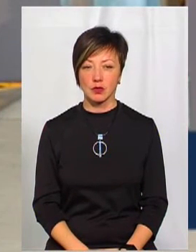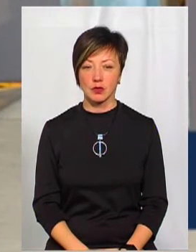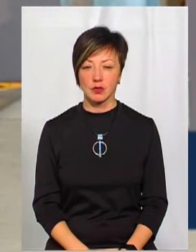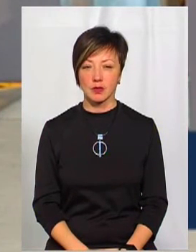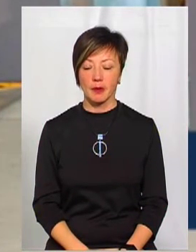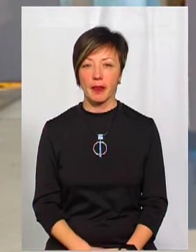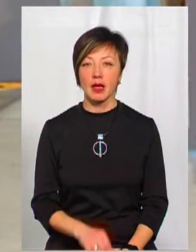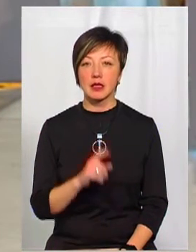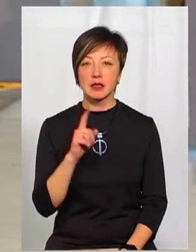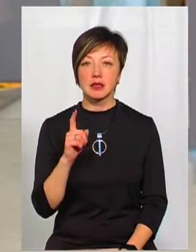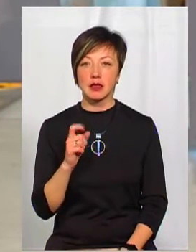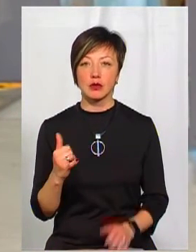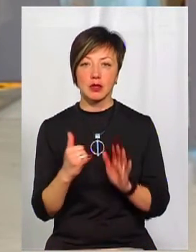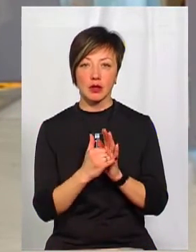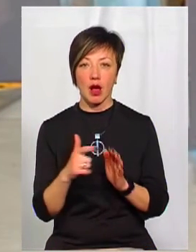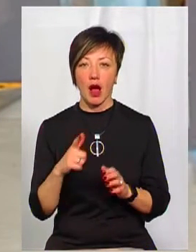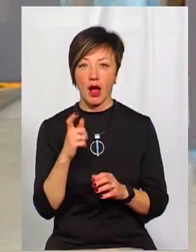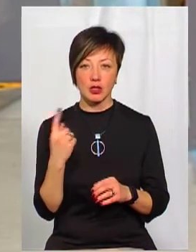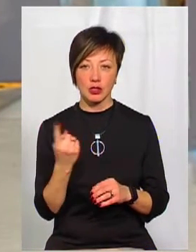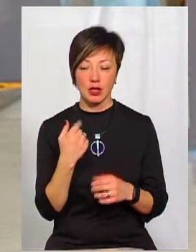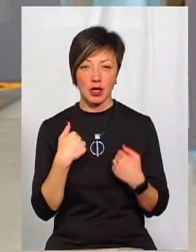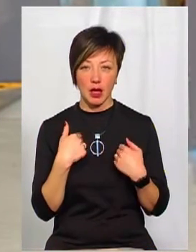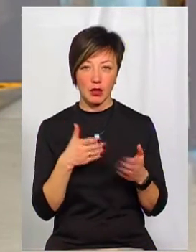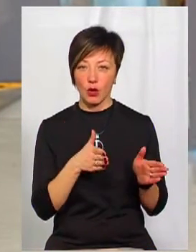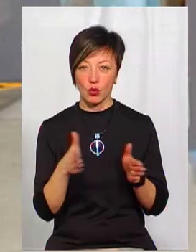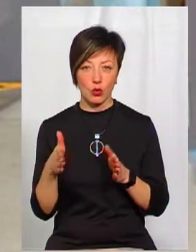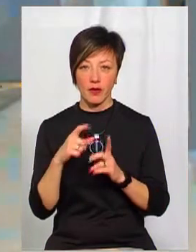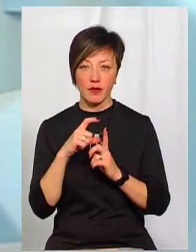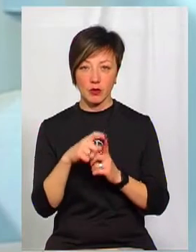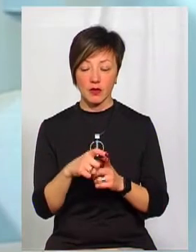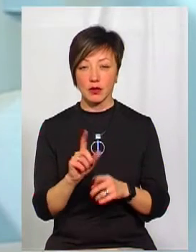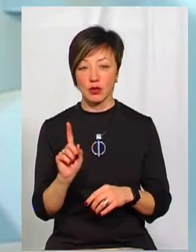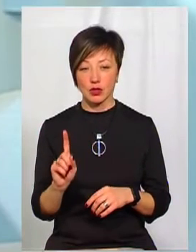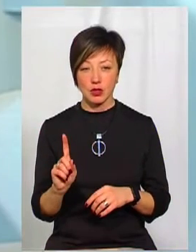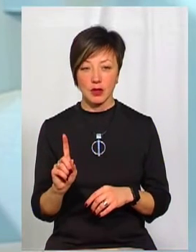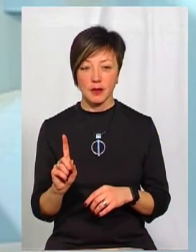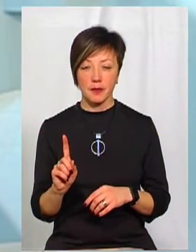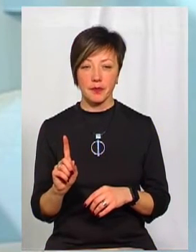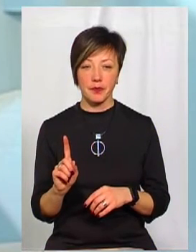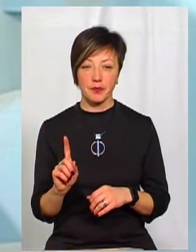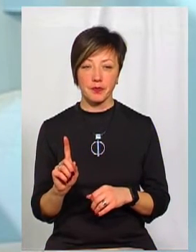Дякую. Ну, за встановлення газових лічильників я на даний момент не готовий відповісти, хоча